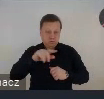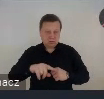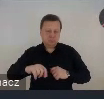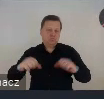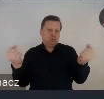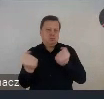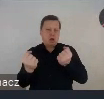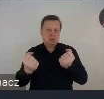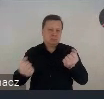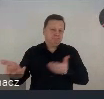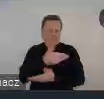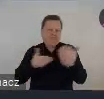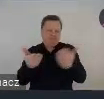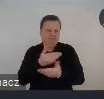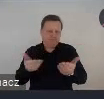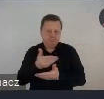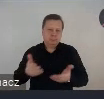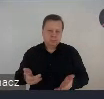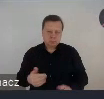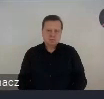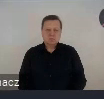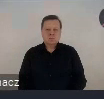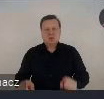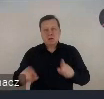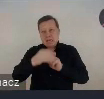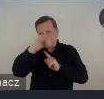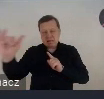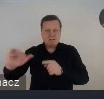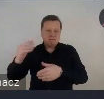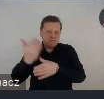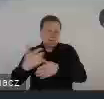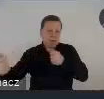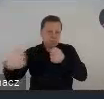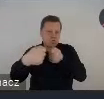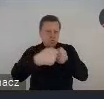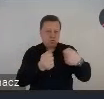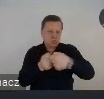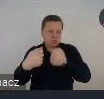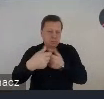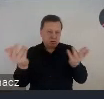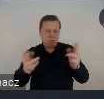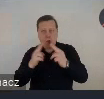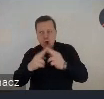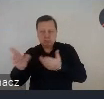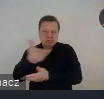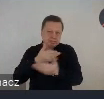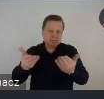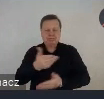organizacji rzemieślniczych z innymi podmiotami, tworzenie takich porozumień,